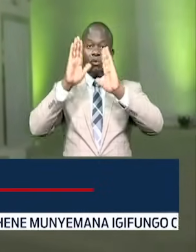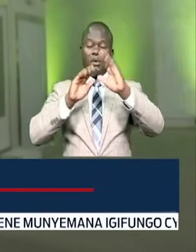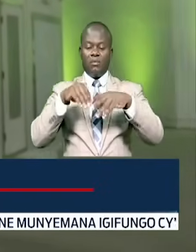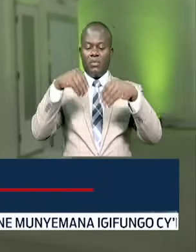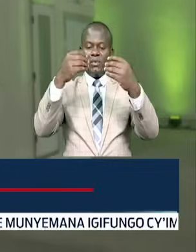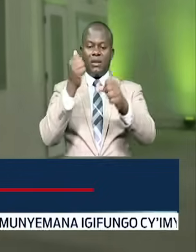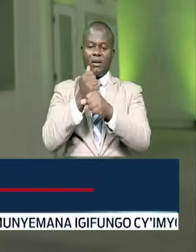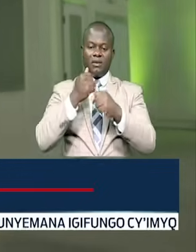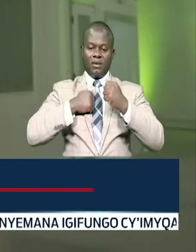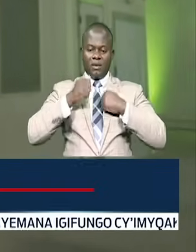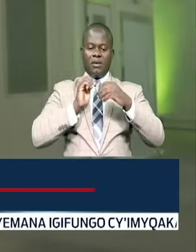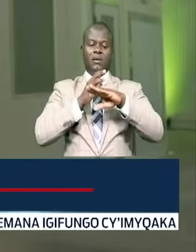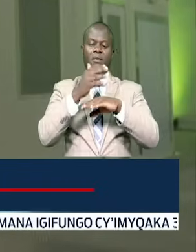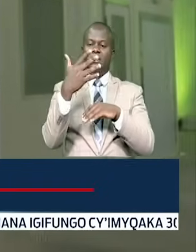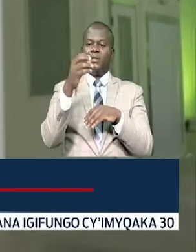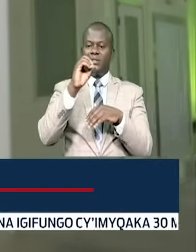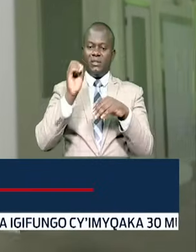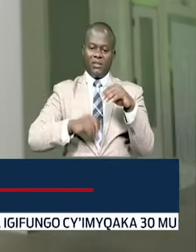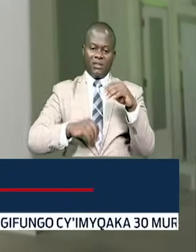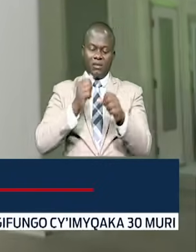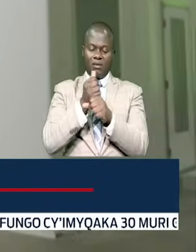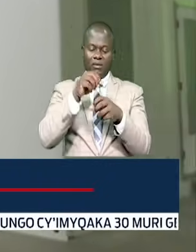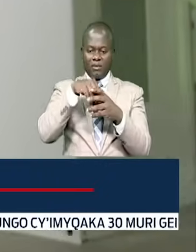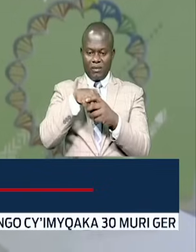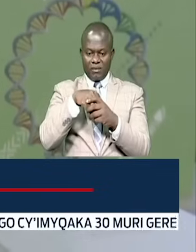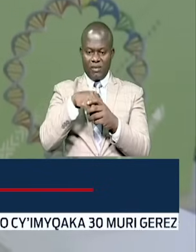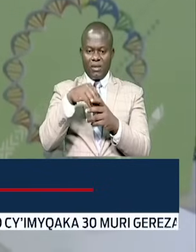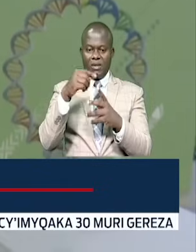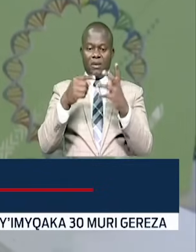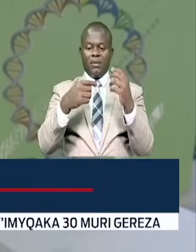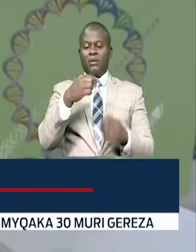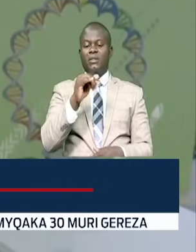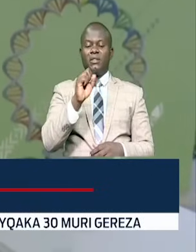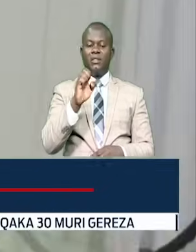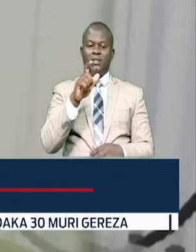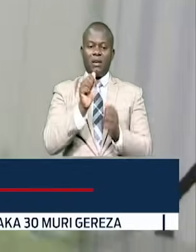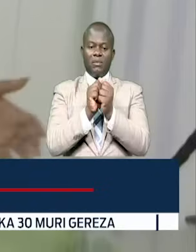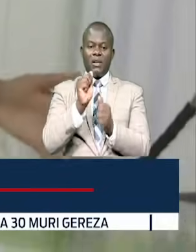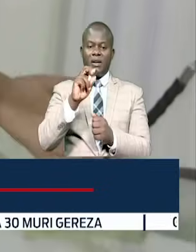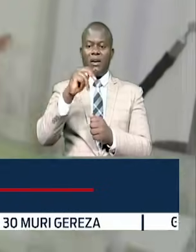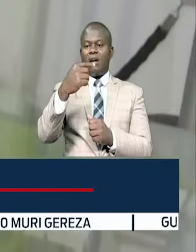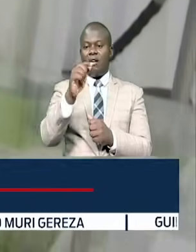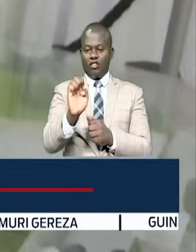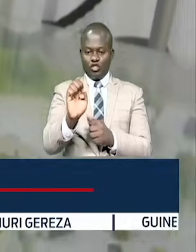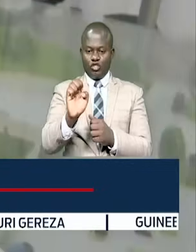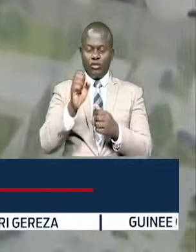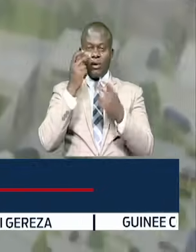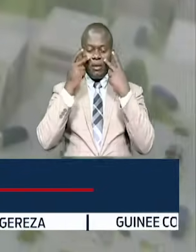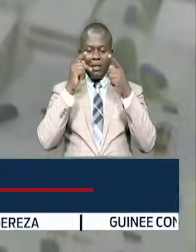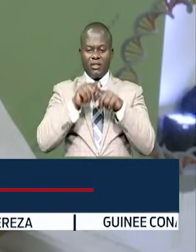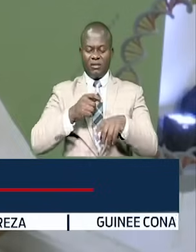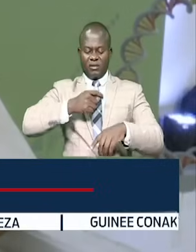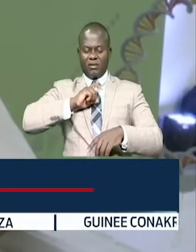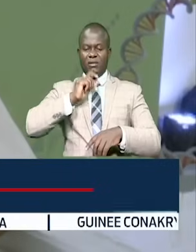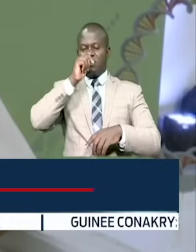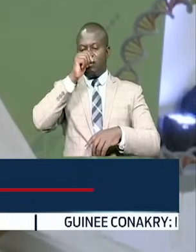akazi ku Banyarwanda bangana na 50% by'abakozi barukoramo. Ibyo Giselle Uwase ndetse na Ange Iradukunda bafata nk'ishema ku gihugu.